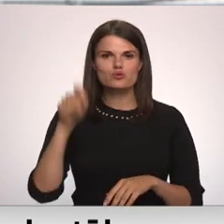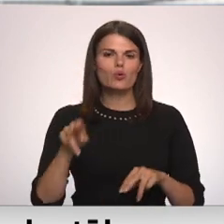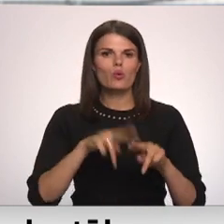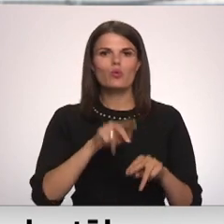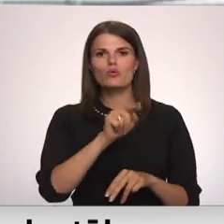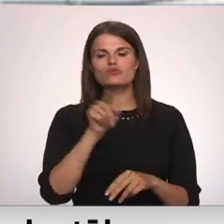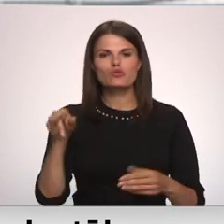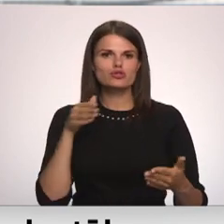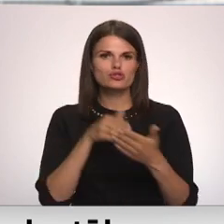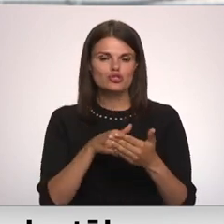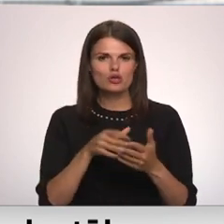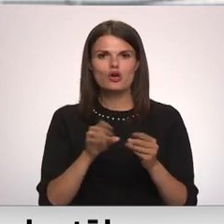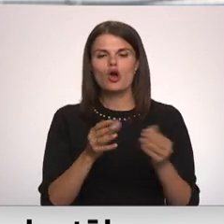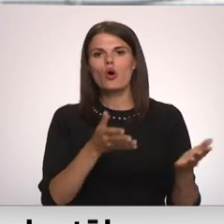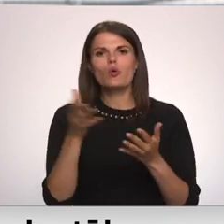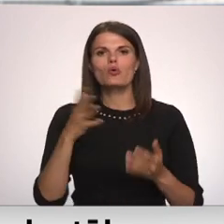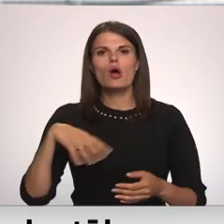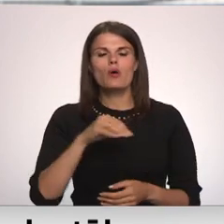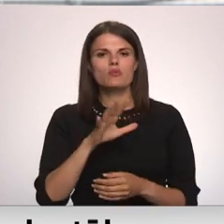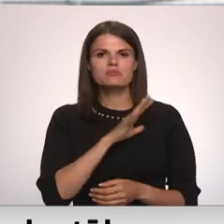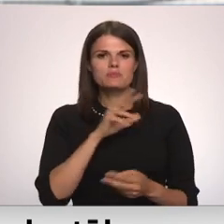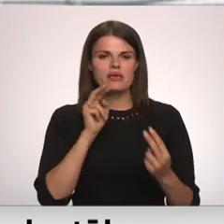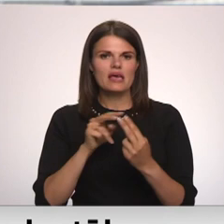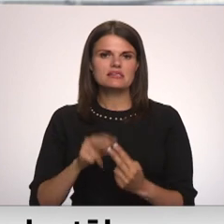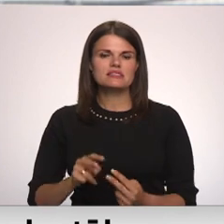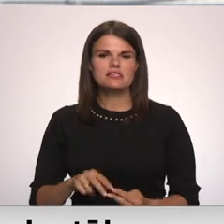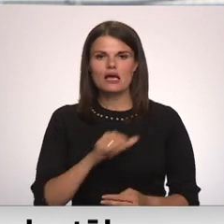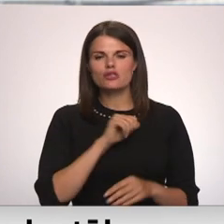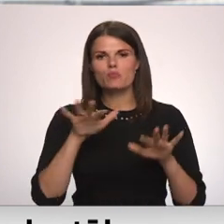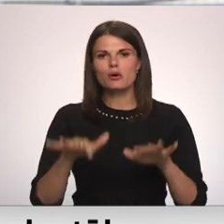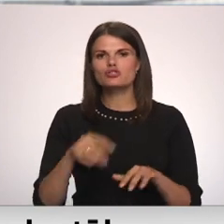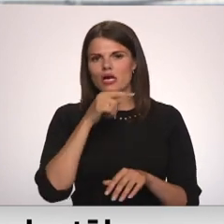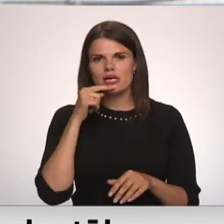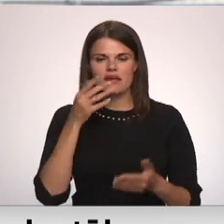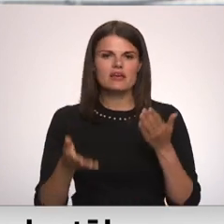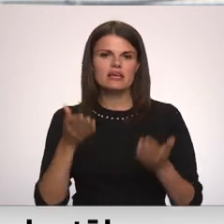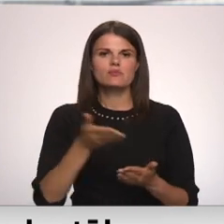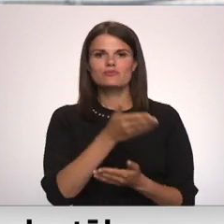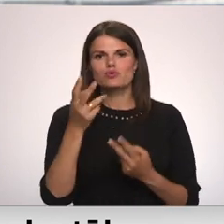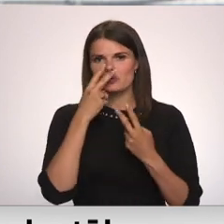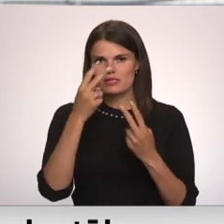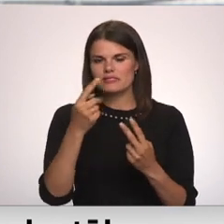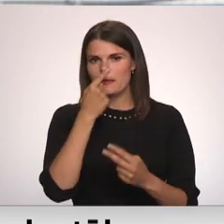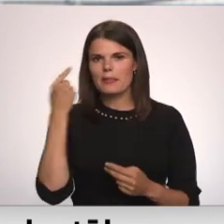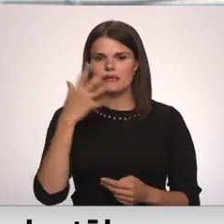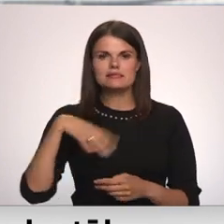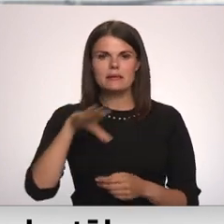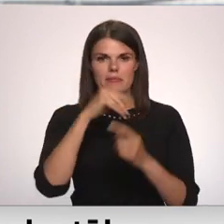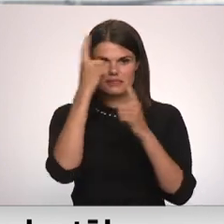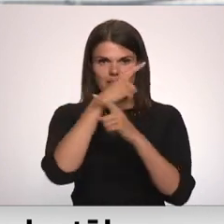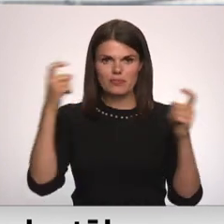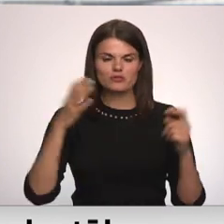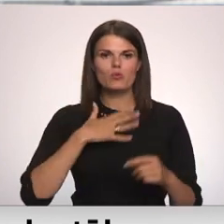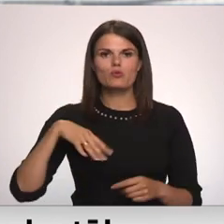tos šķēršļus, ar kuriem mums bija jāsaskaras pašā Krievijā. Iespējams, jūs redzējāt, ka nesen mēs pasludinājām